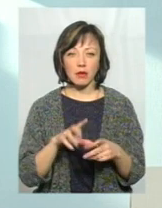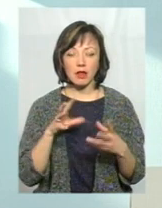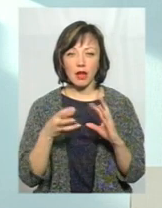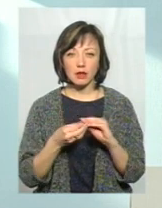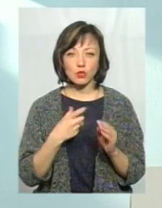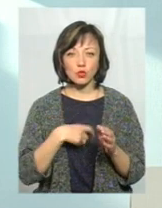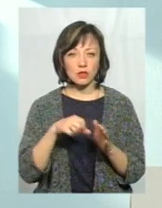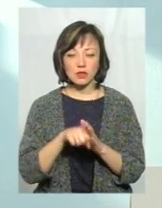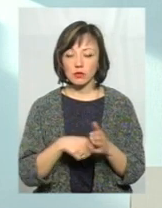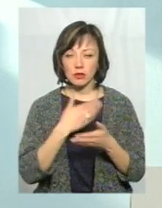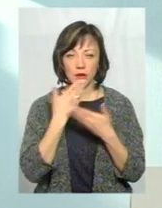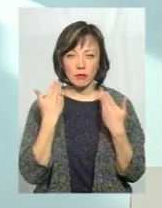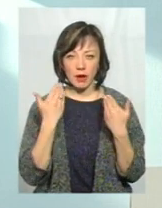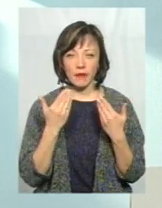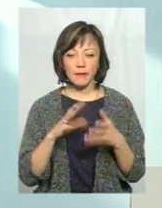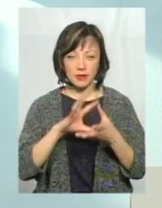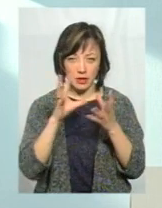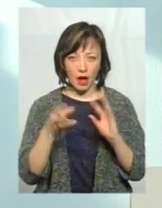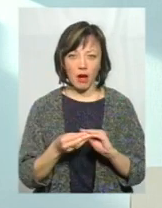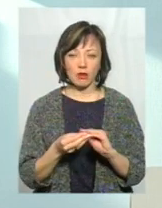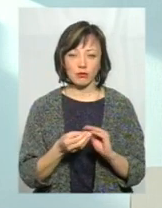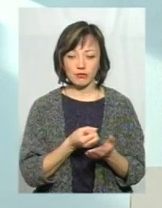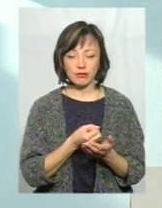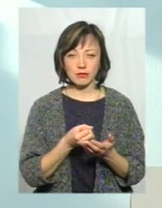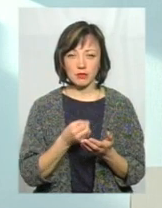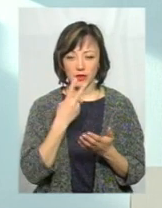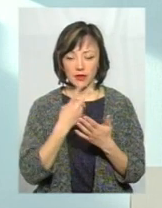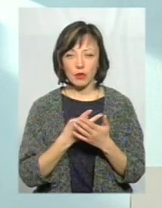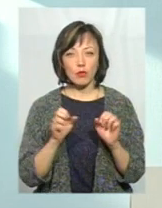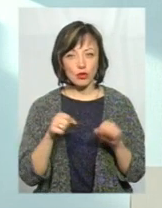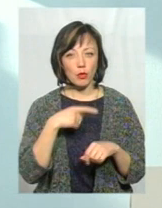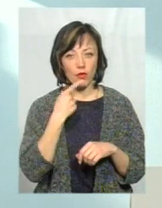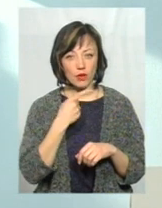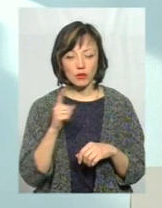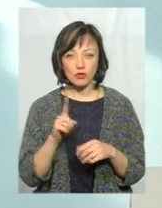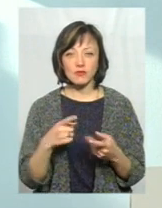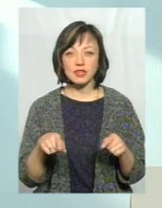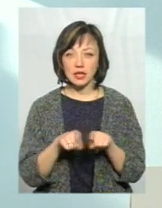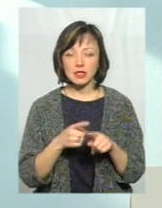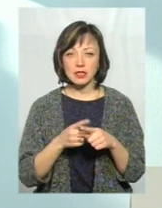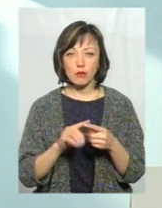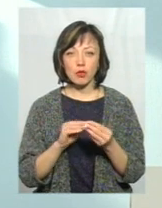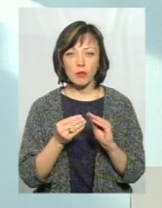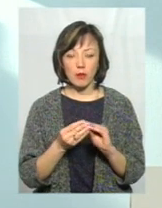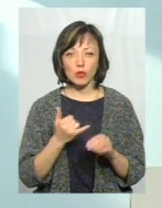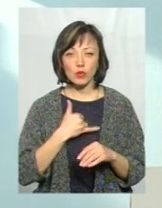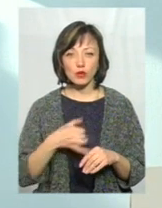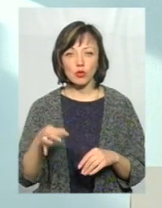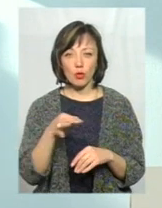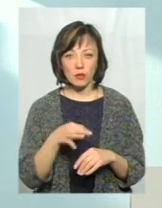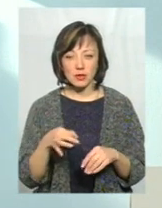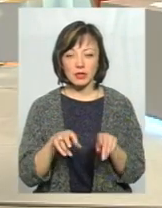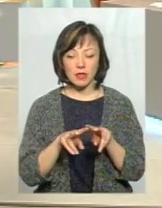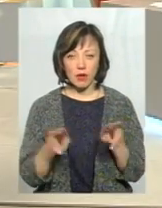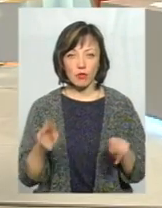наслідками суїциду, немає. В загальному ми дивимося цих пацієнтів. Тому можемо говорити, що все ж таки ця проблема в нашій області, так як